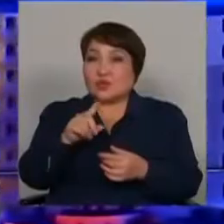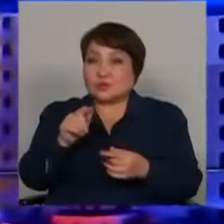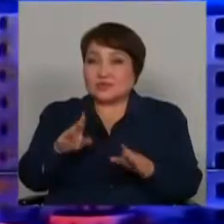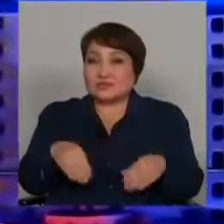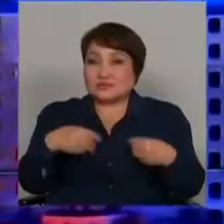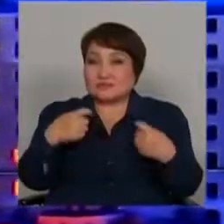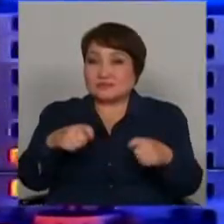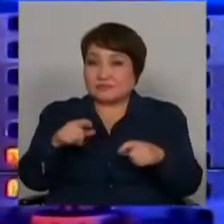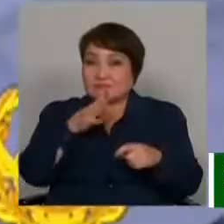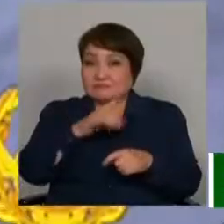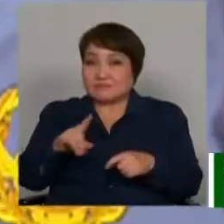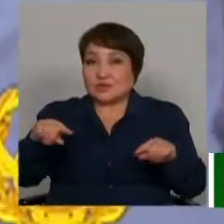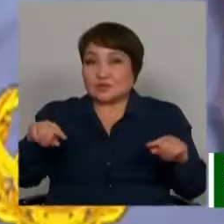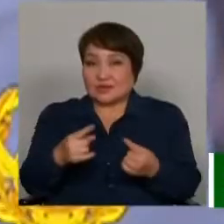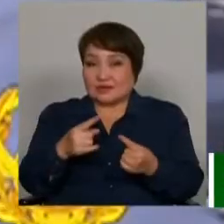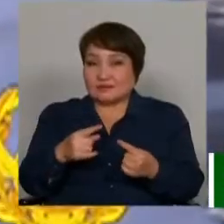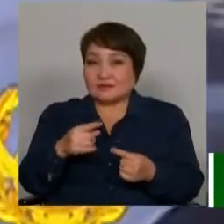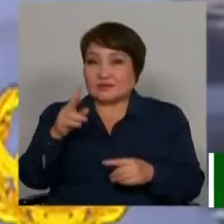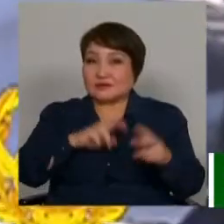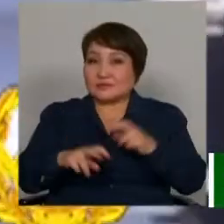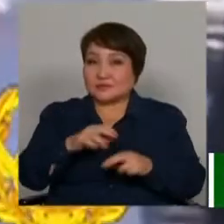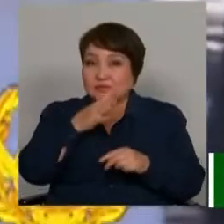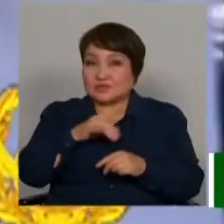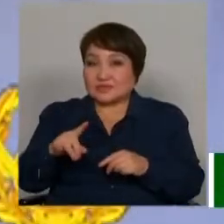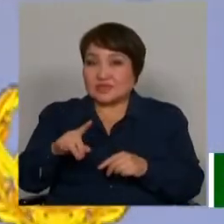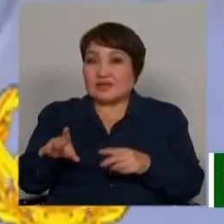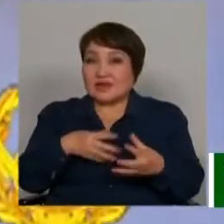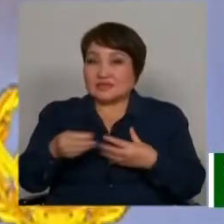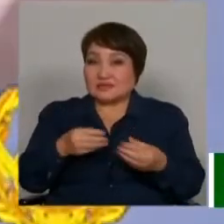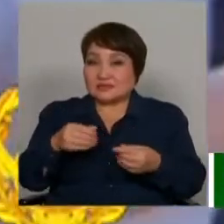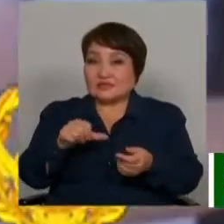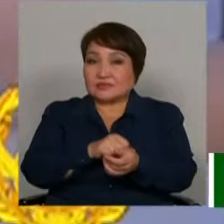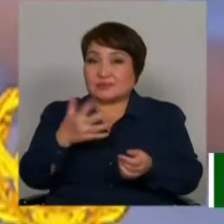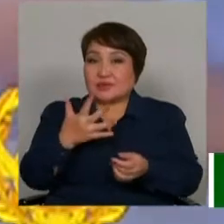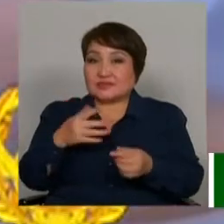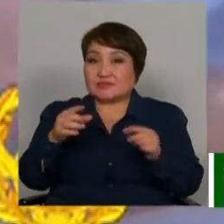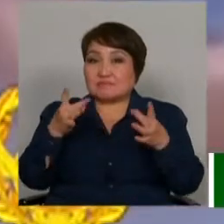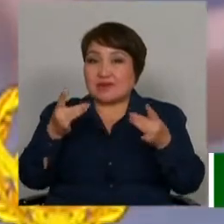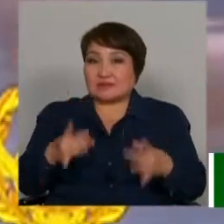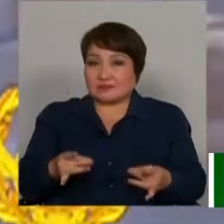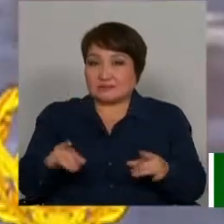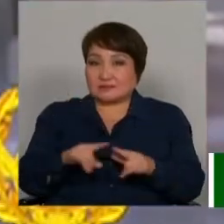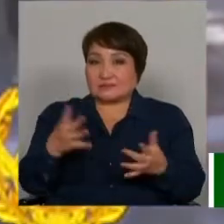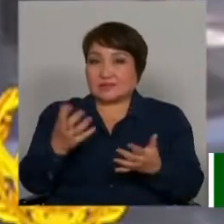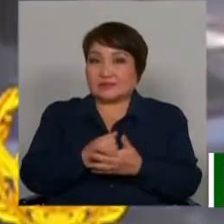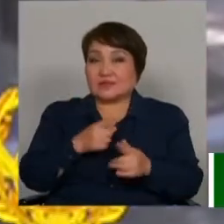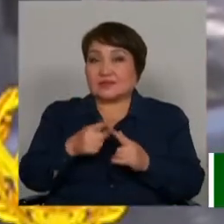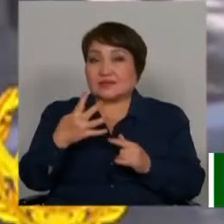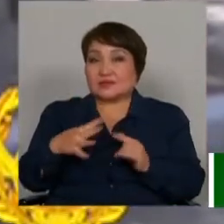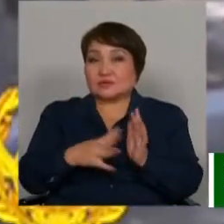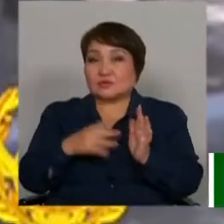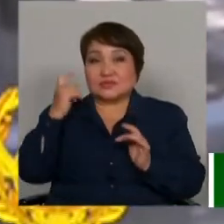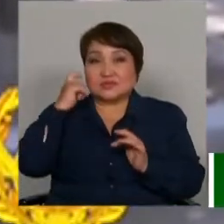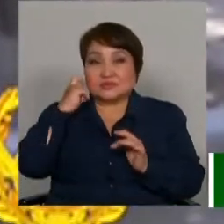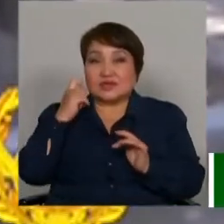қолға түскен. Тінту барысында одан синтетикалық заттың тағы 5 пакеті анықталған. 49 жастағы азамат 2016 жылы